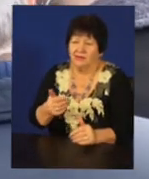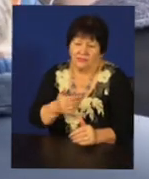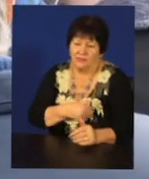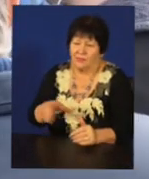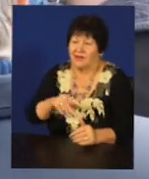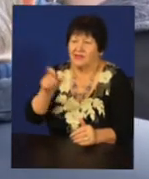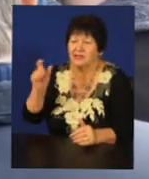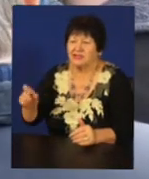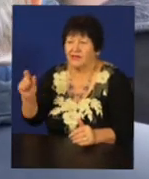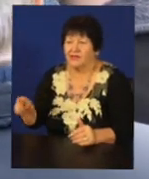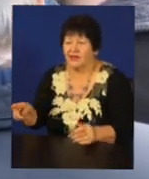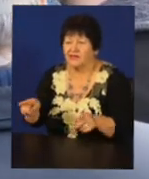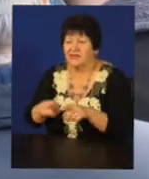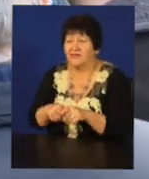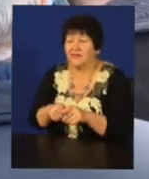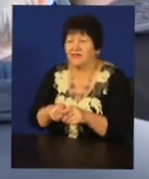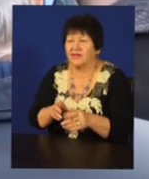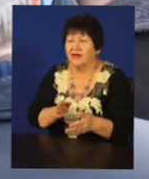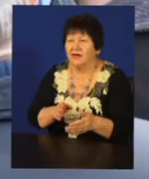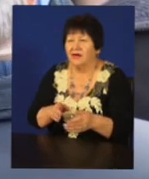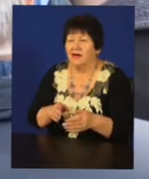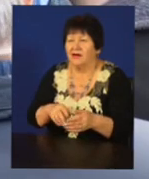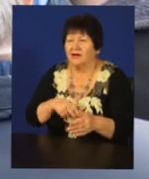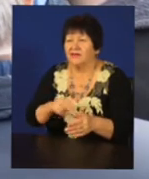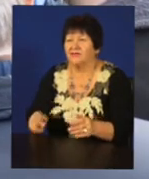de a beneficia de acest serviciu am văzut-o în procesul de